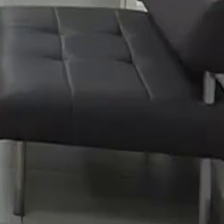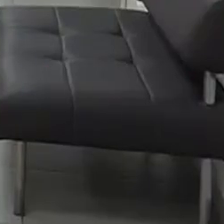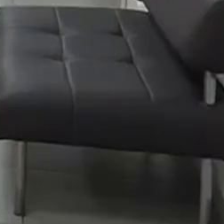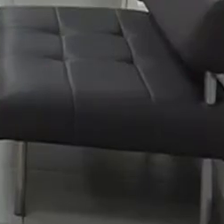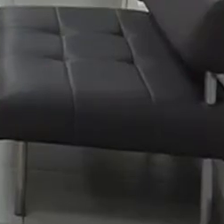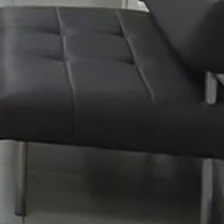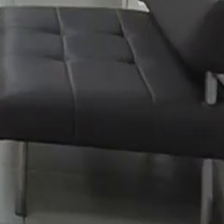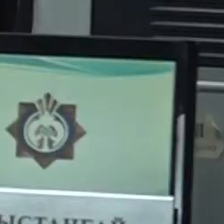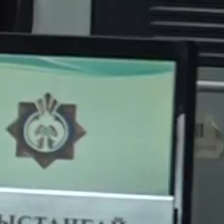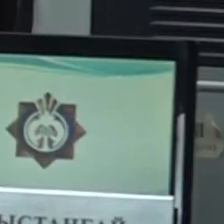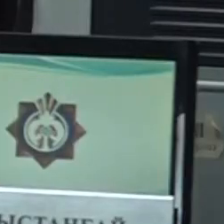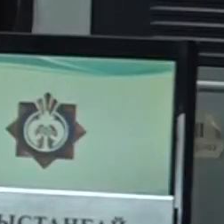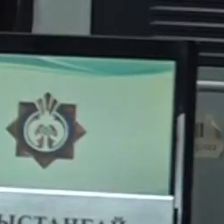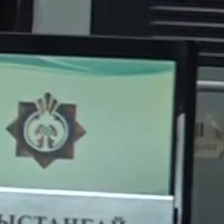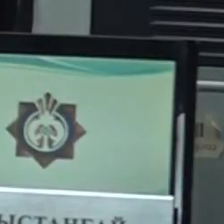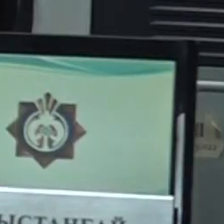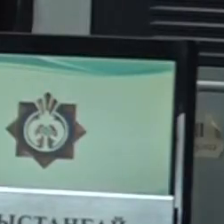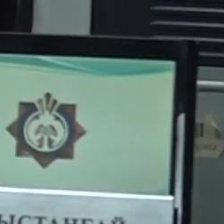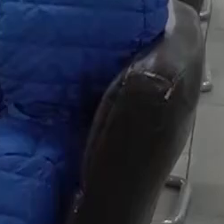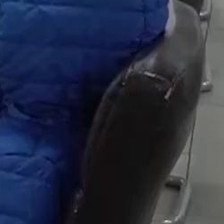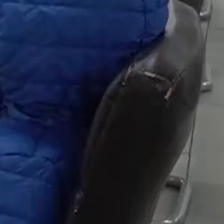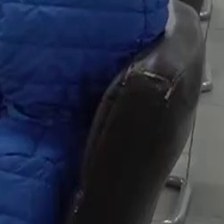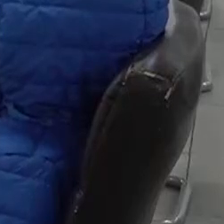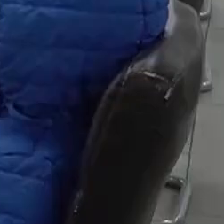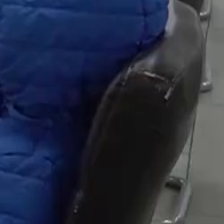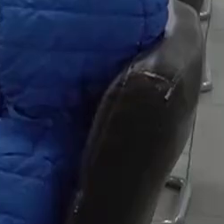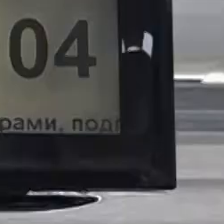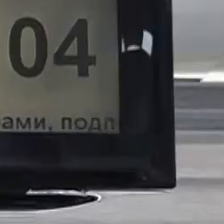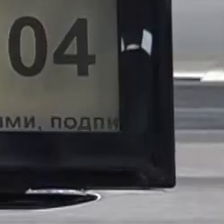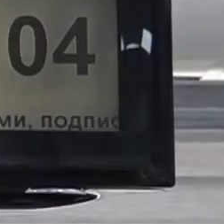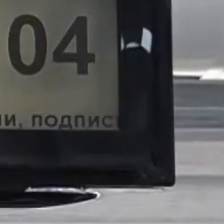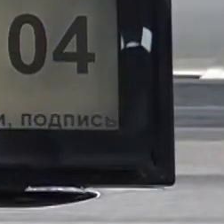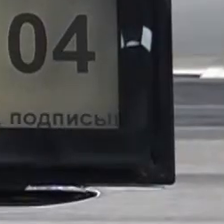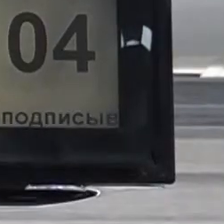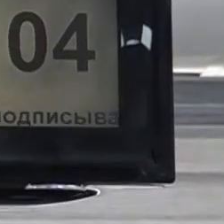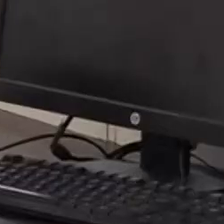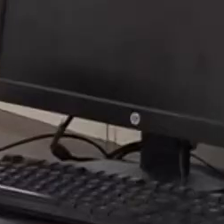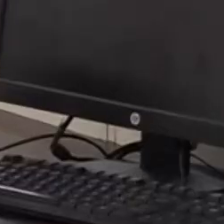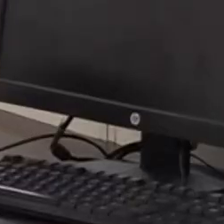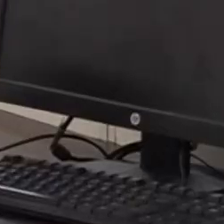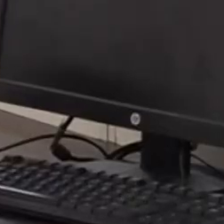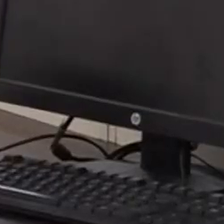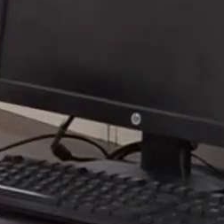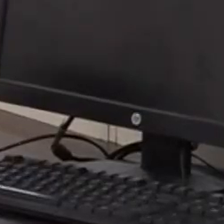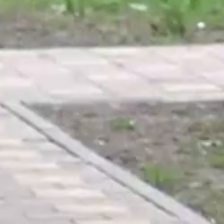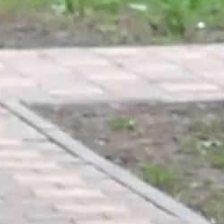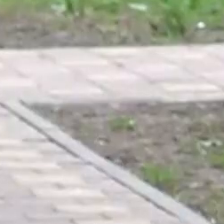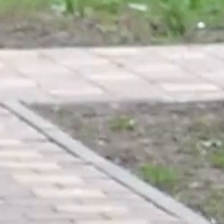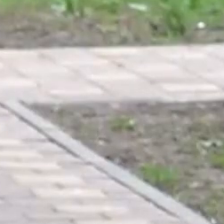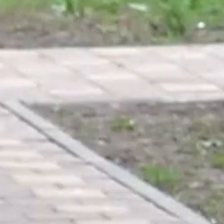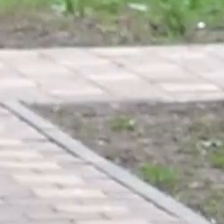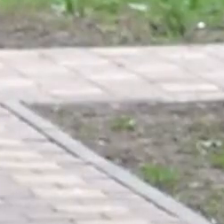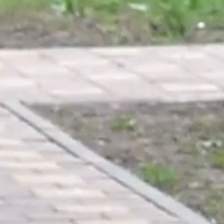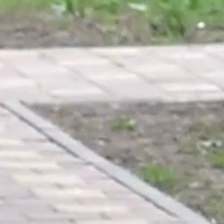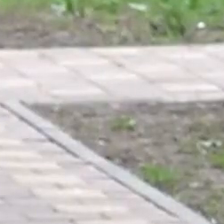Более 3500 алматинцев подали заявки на процедуру банкротства. Почему большую часть заявлений отклонили и как правильно